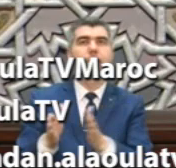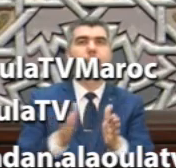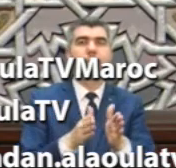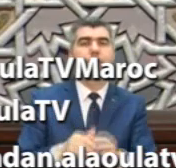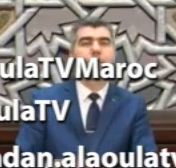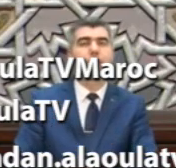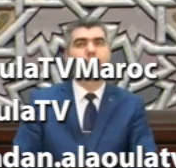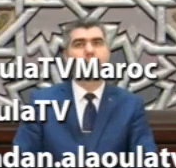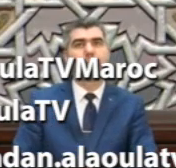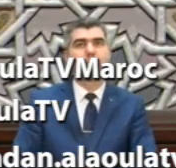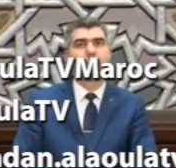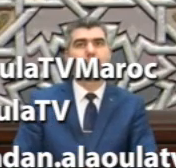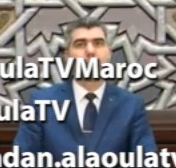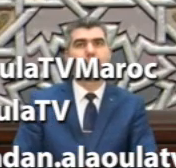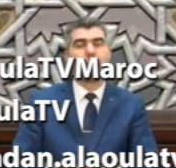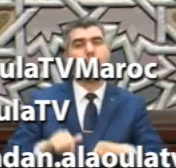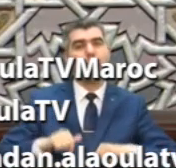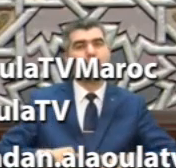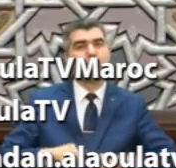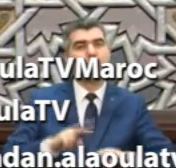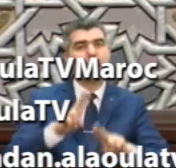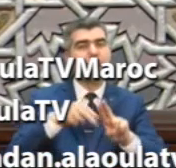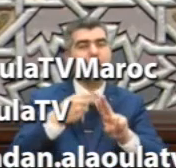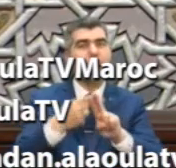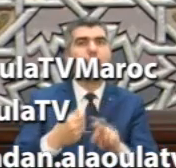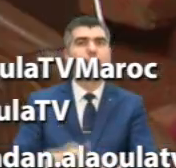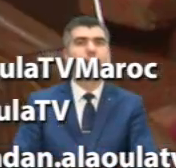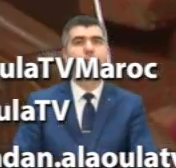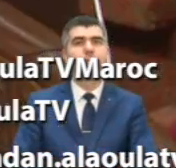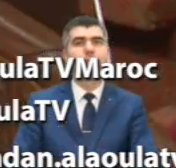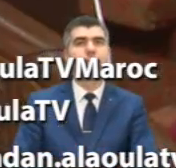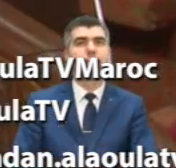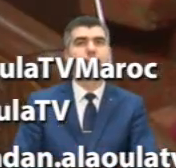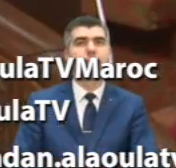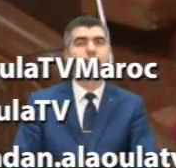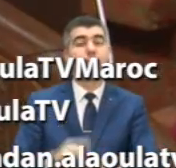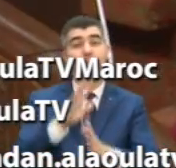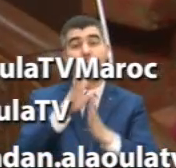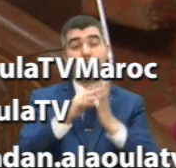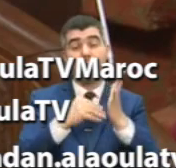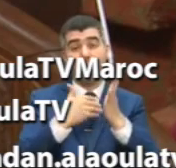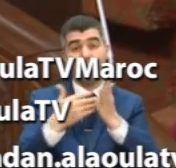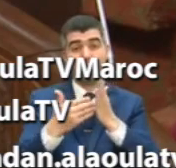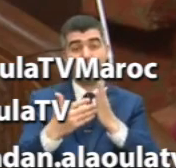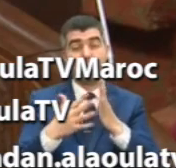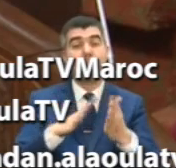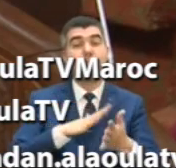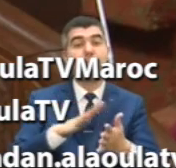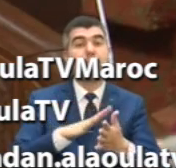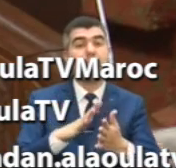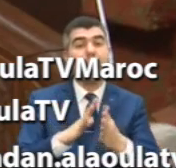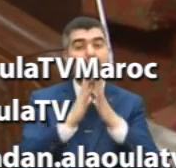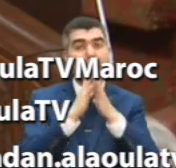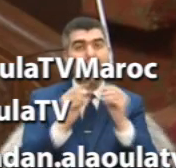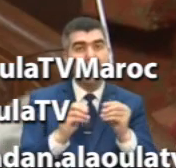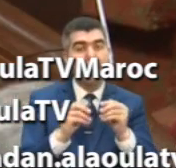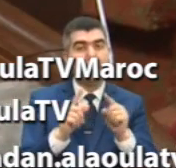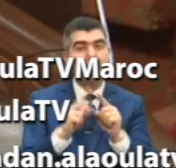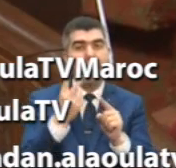السيدة كاتبة الدولة. شكرا السيد النائب المحترم. البرنامج ديال المدن بدون صفيح انطلق في